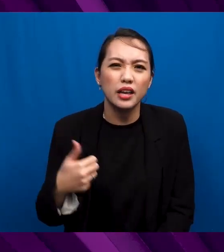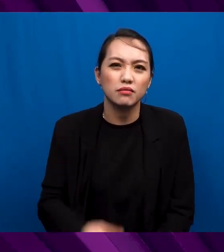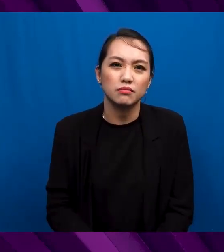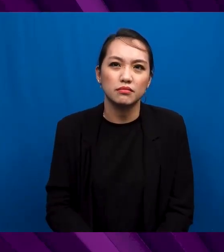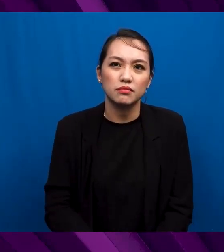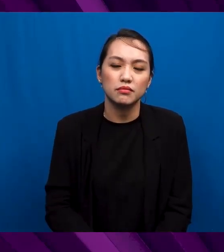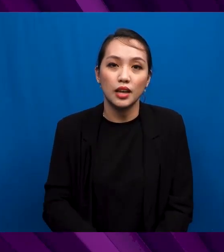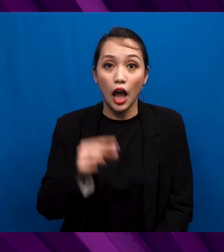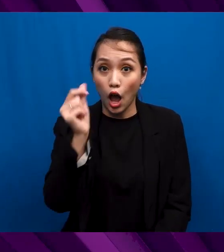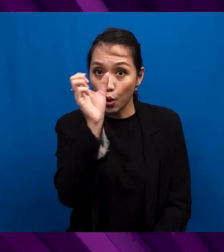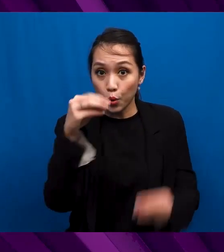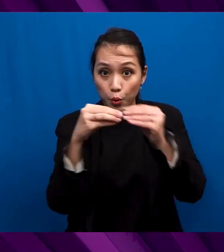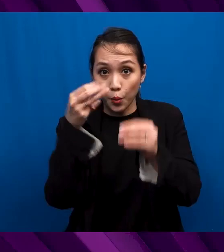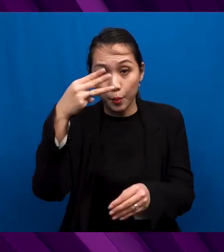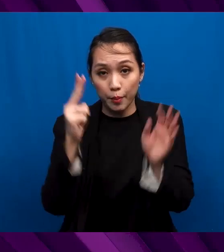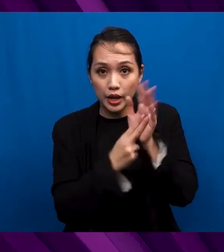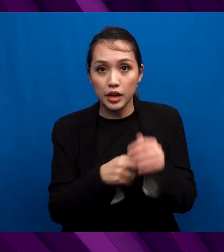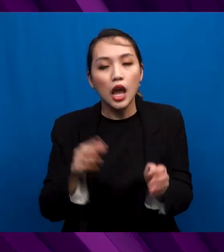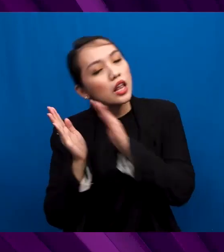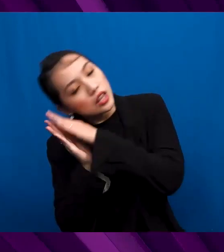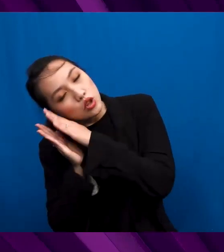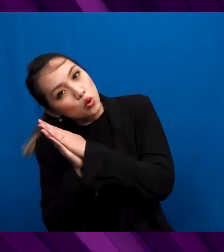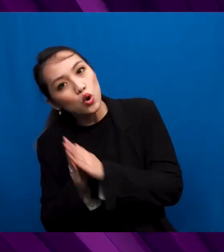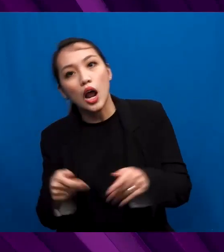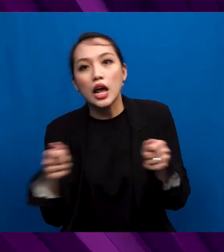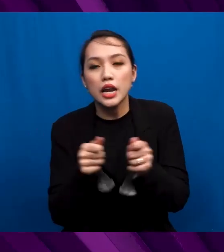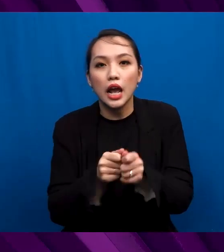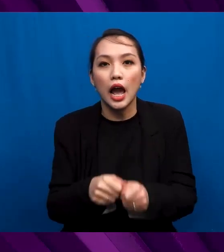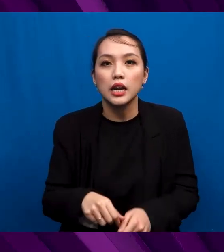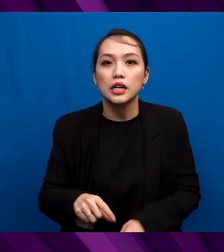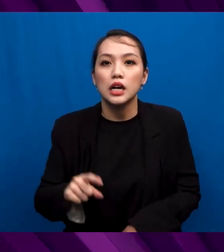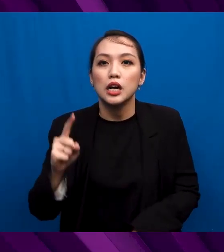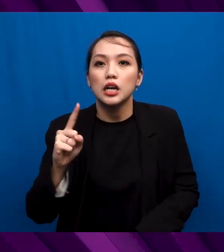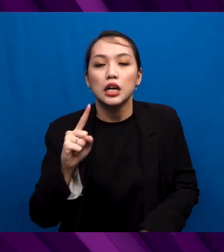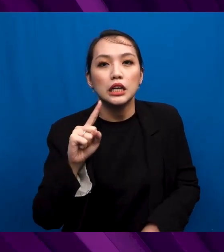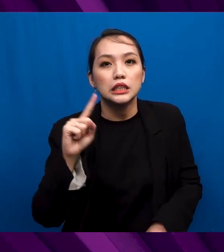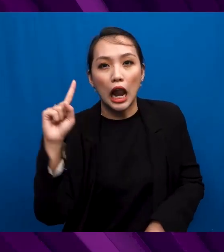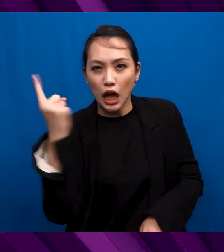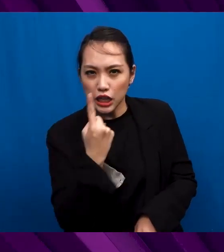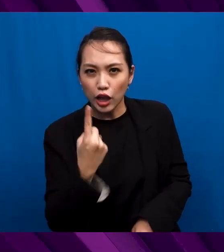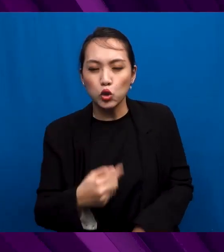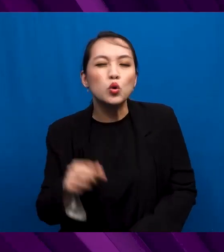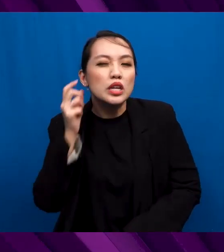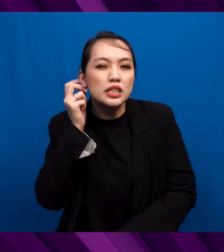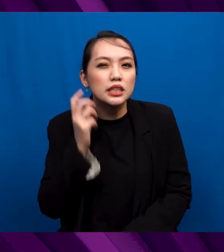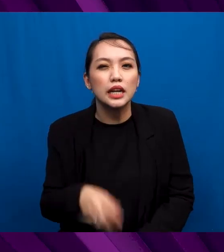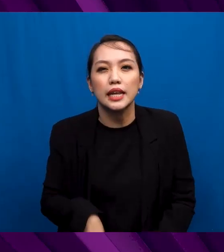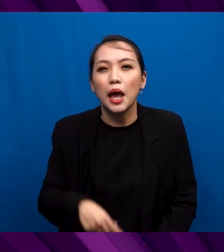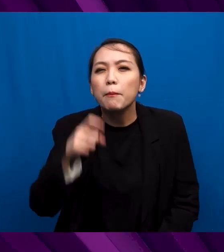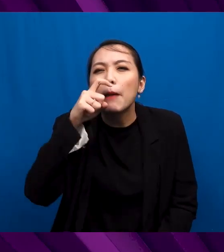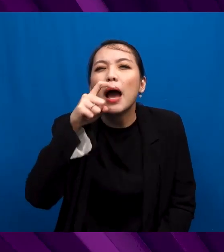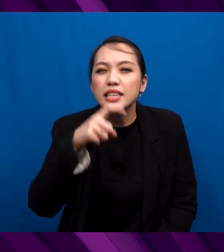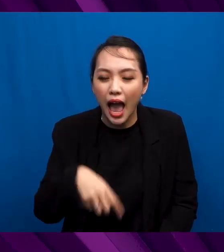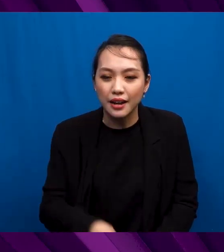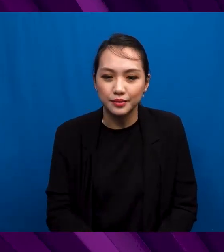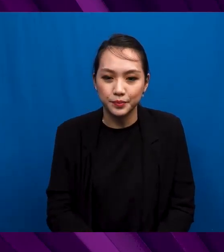papanya. Ruben mengerikan. Tapi saya lihat Musa itu mulia. Musa di sini bernubuat sebagai nabi,